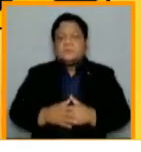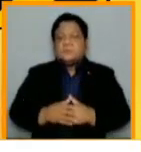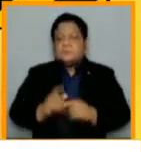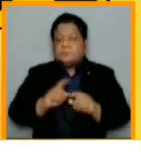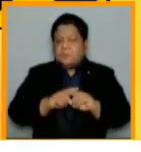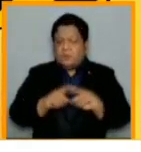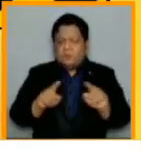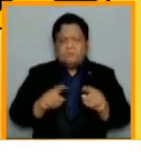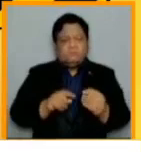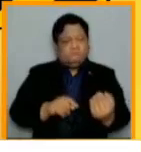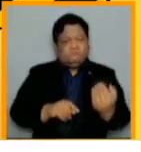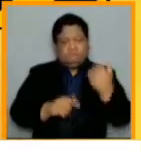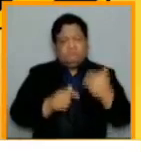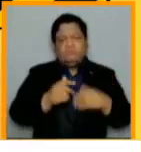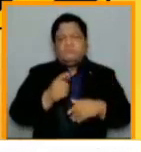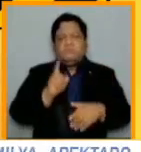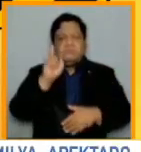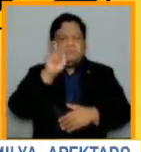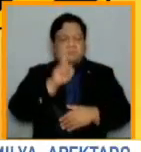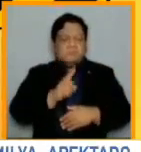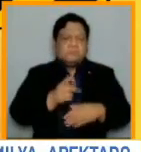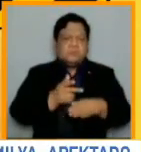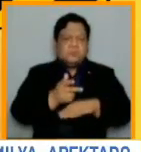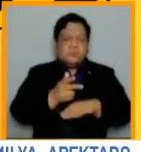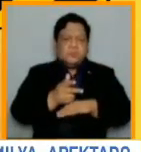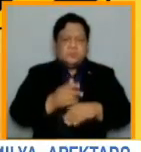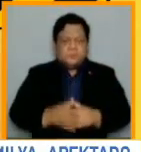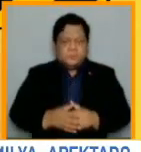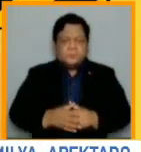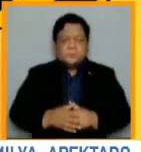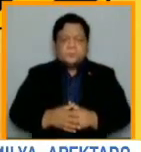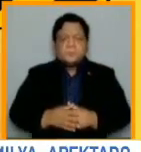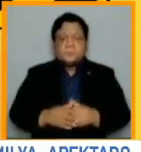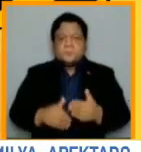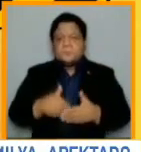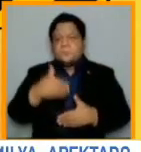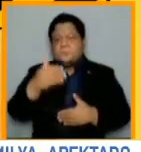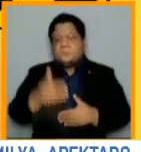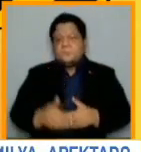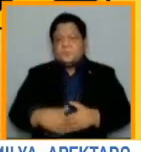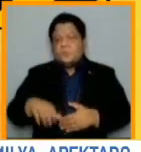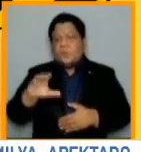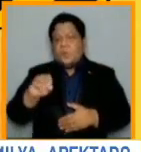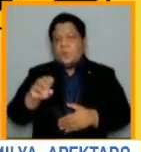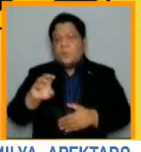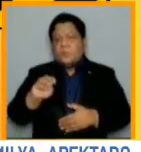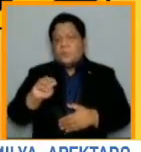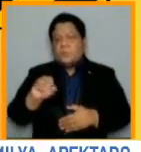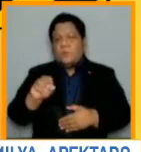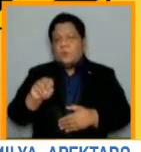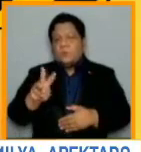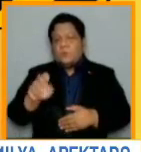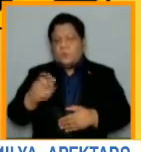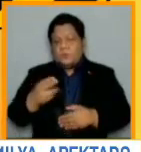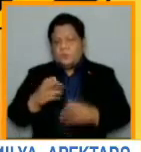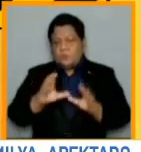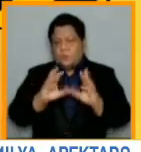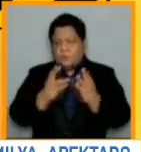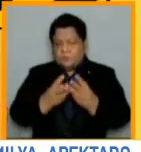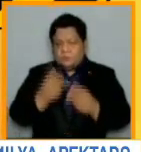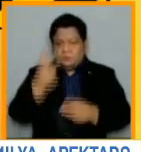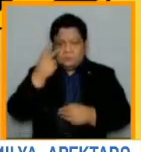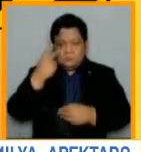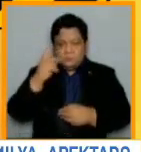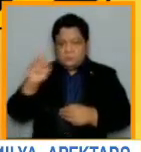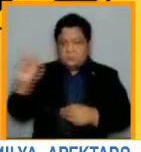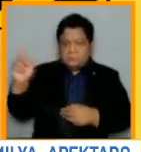daloy ng mga ito. Lipat naman tayo sa Commonwealth Avenue, sa westbound po yan. Nakikita po natin na tuloy-tuloy din